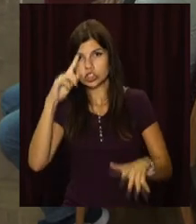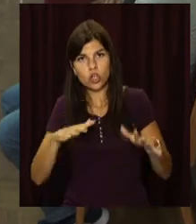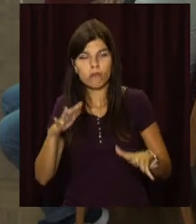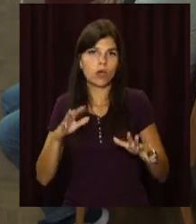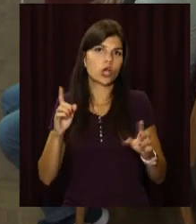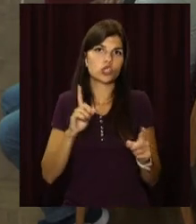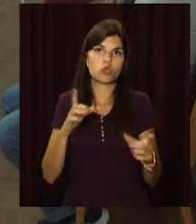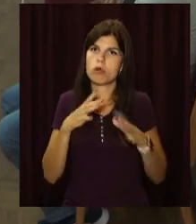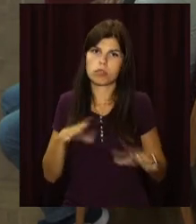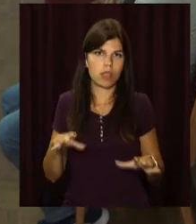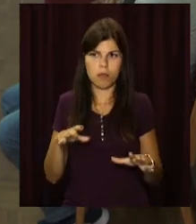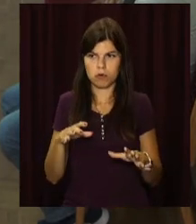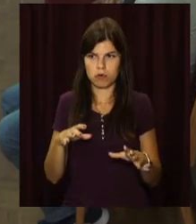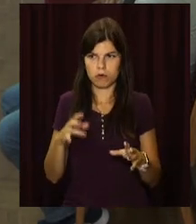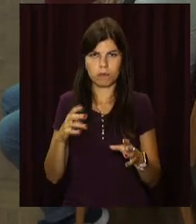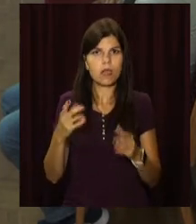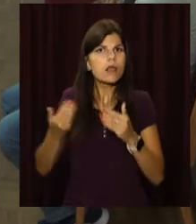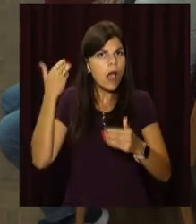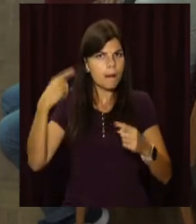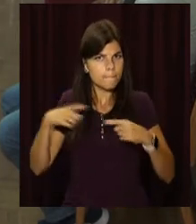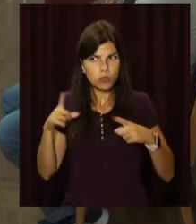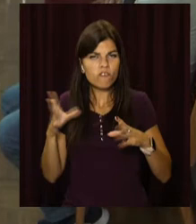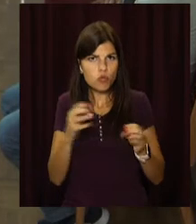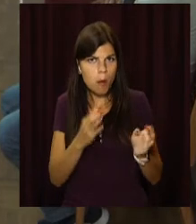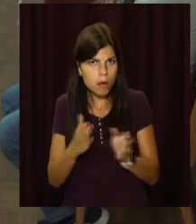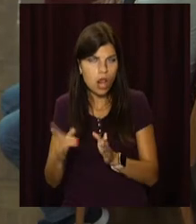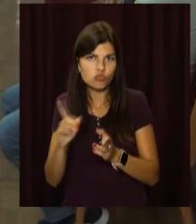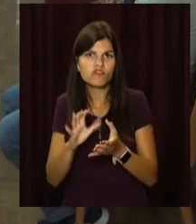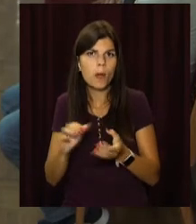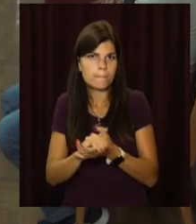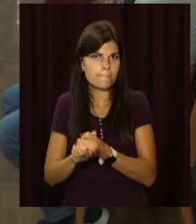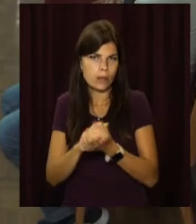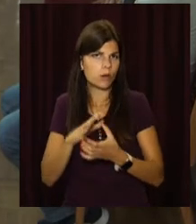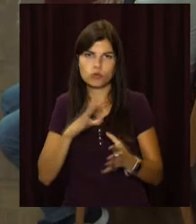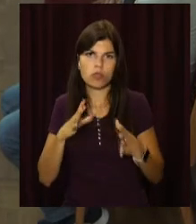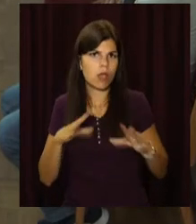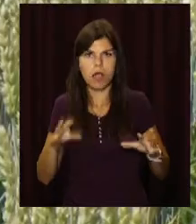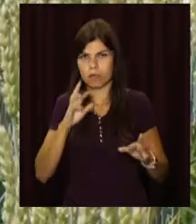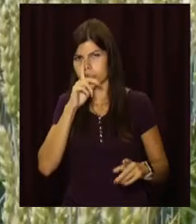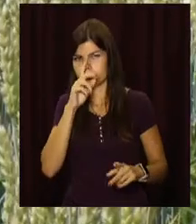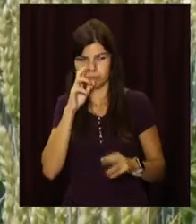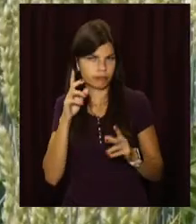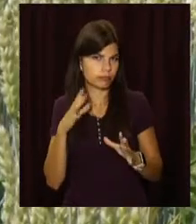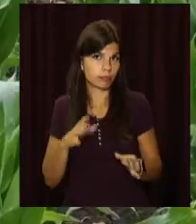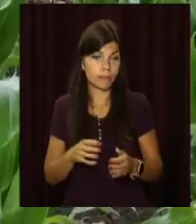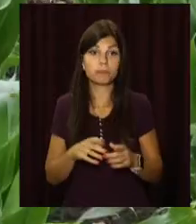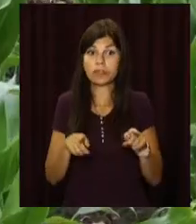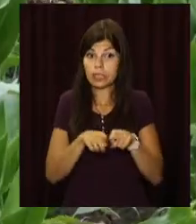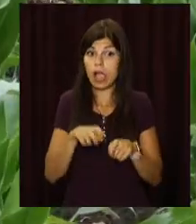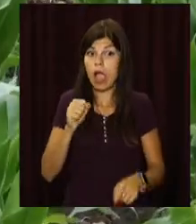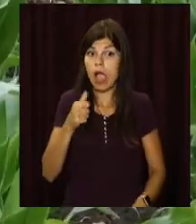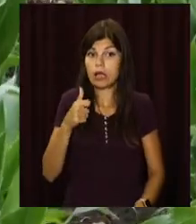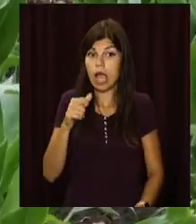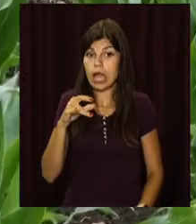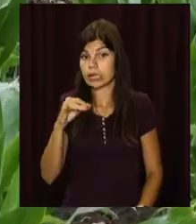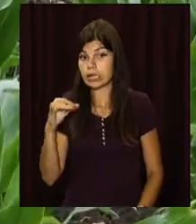ніяких збудників в цьому напрямку, щоб все виходило мирним шляхом і не було ніяких зловживань. Відтак, аграрії Дніпропетровщини